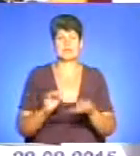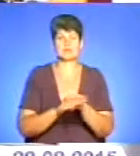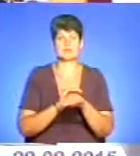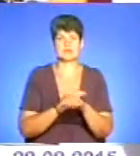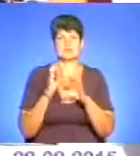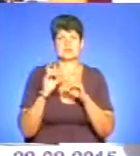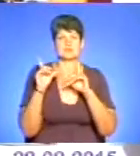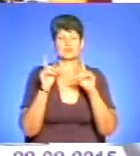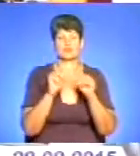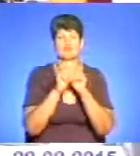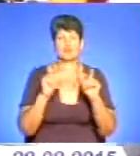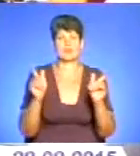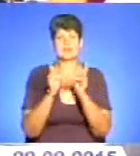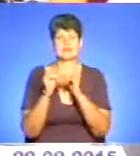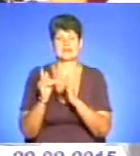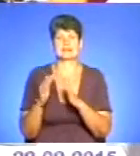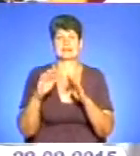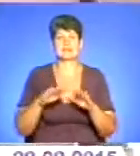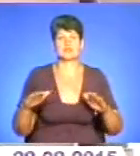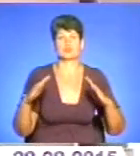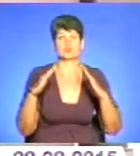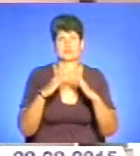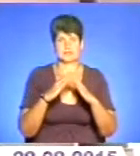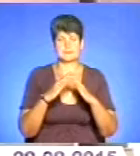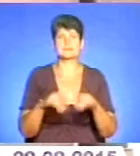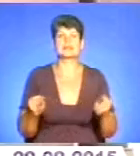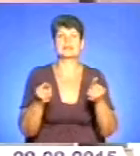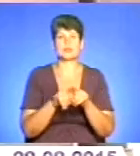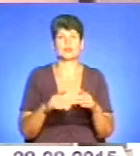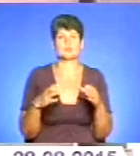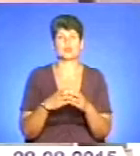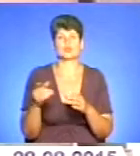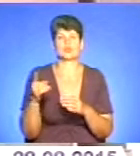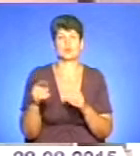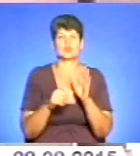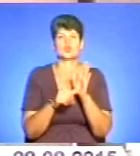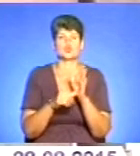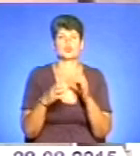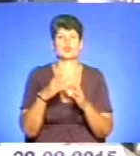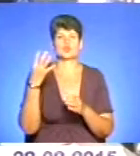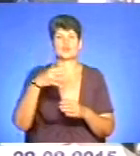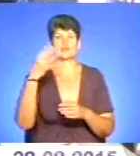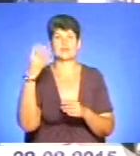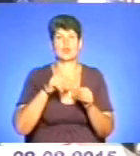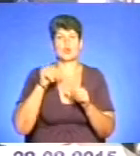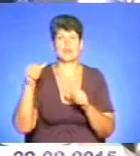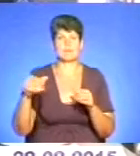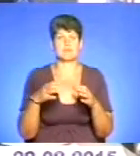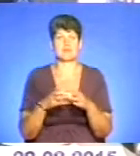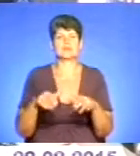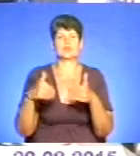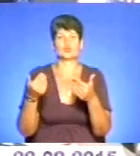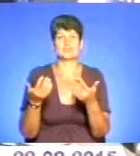вантаж поїде в школи, в інтернати, в дитячі будинки. Також батальйону Тернополя та 6-му батальйону 44-ї окремої бригади